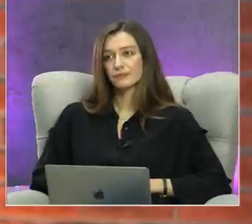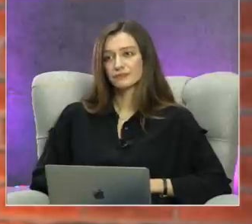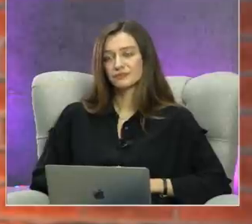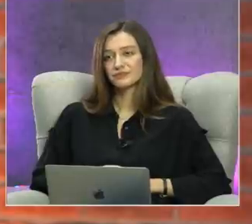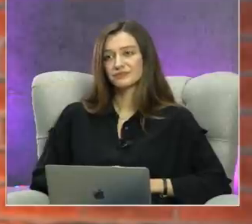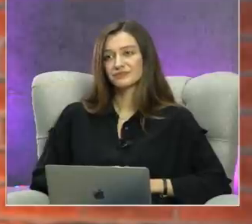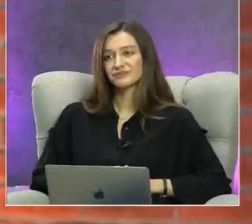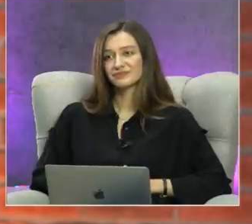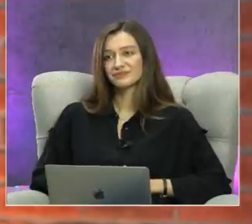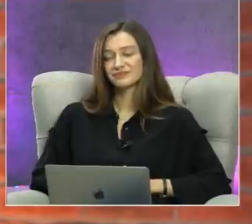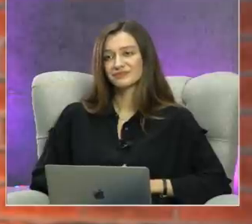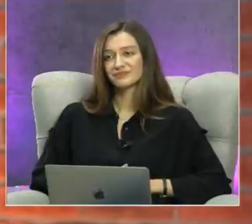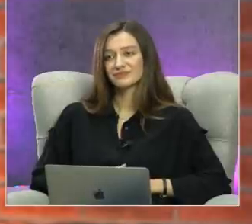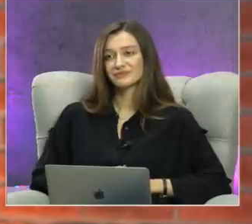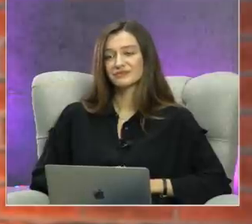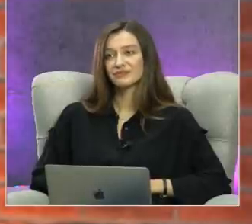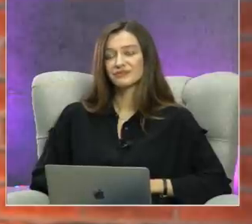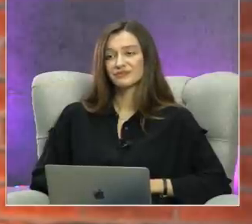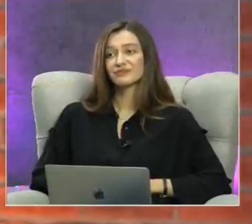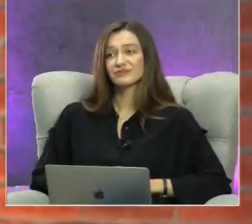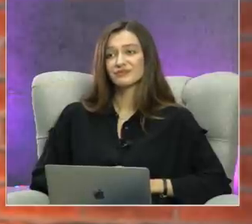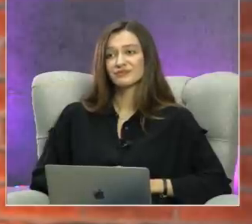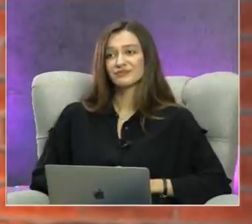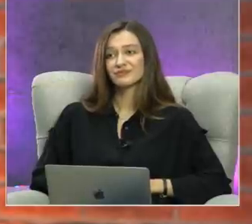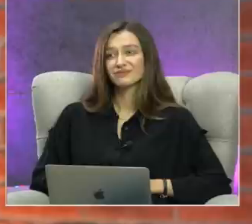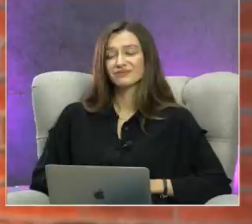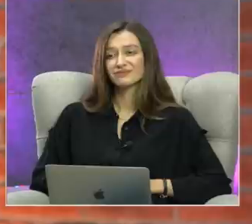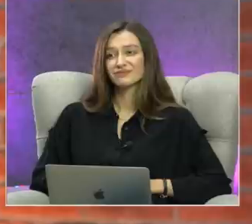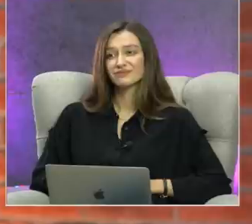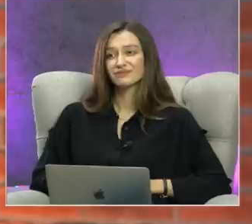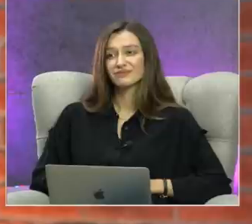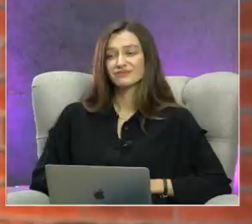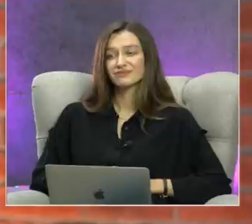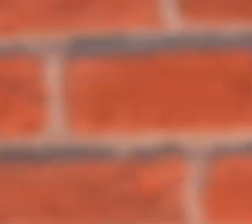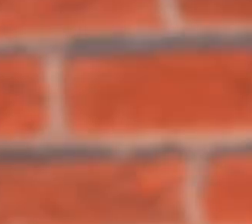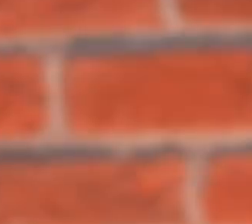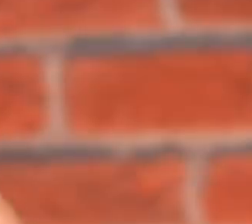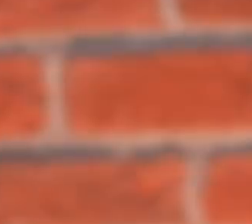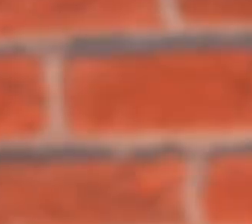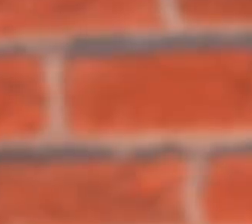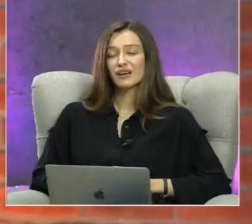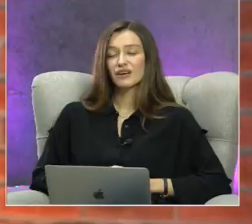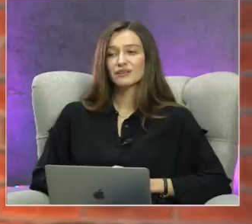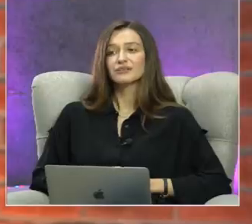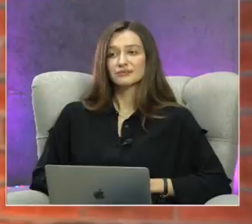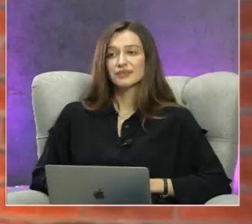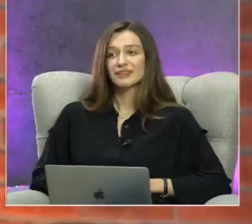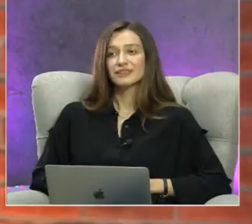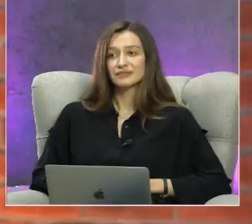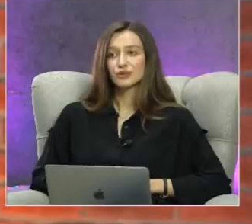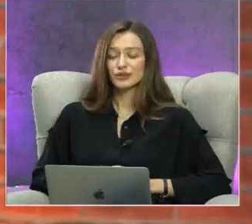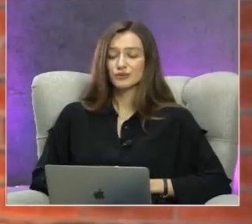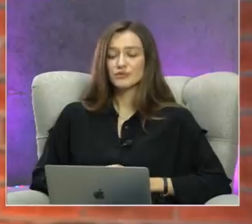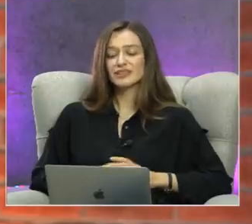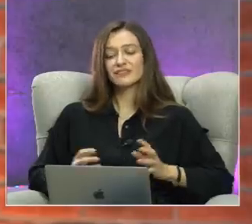geleni sorarsak o dürtüsel bir ne bileyim şey oluyor, çıktı oluyor sadece. Ama soru acık. düşünme işi gibi geliyor